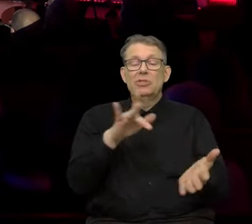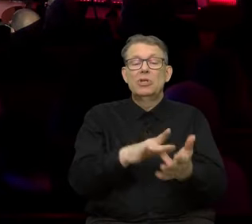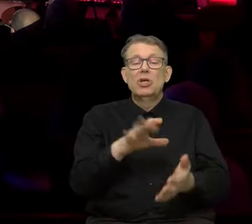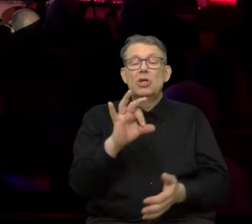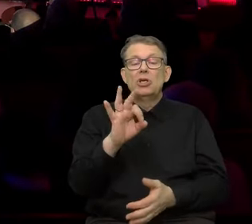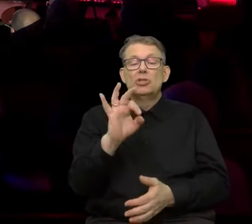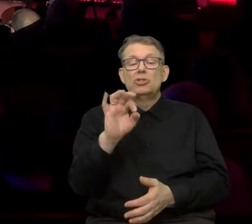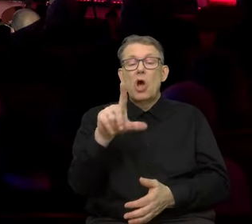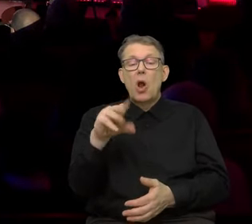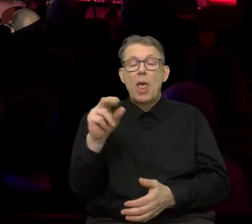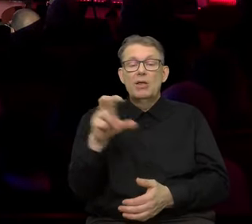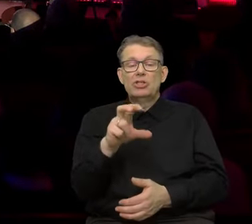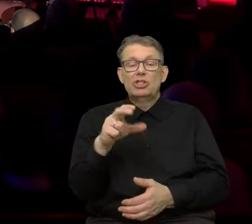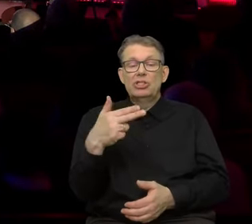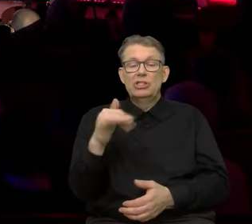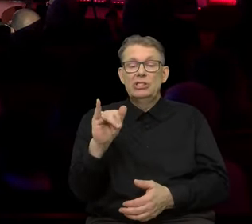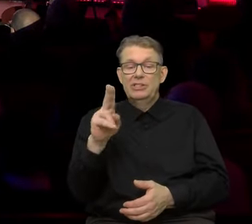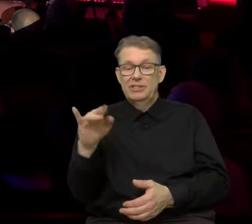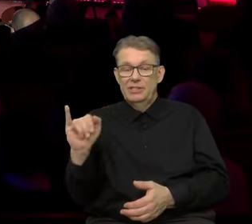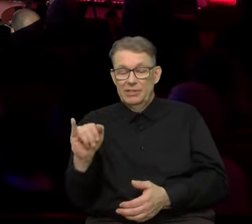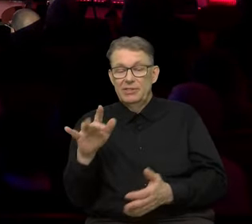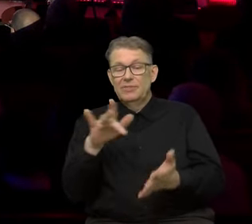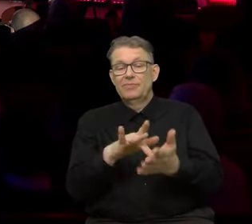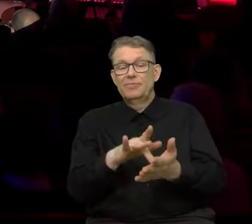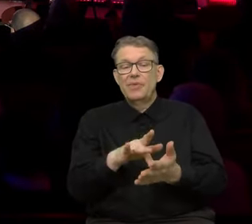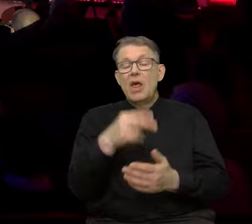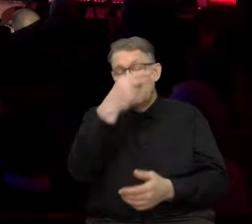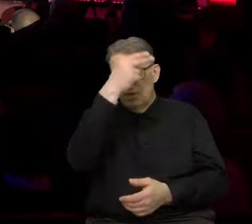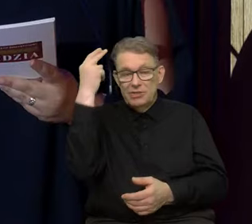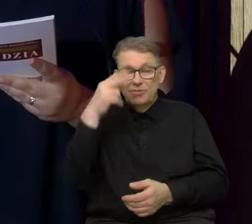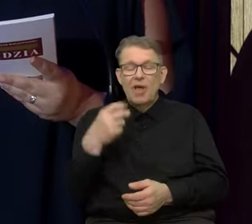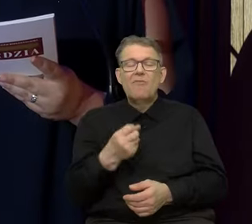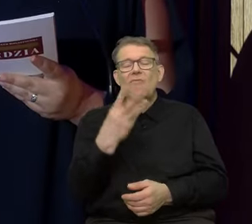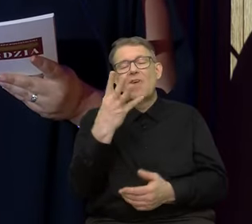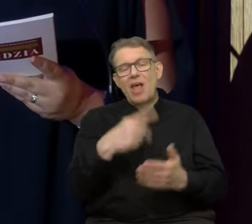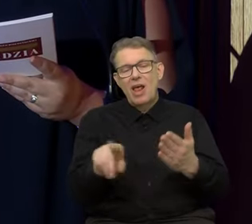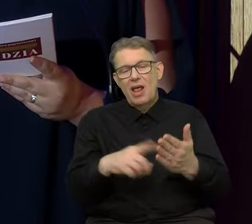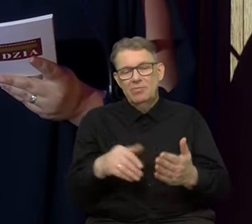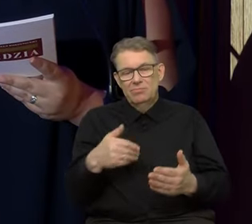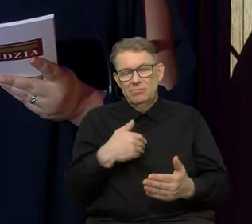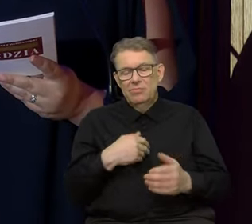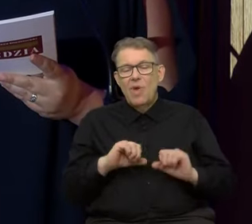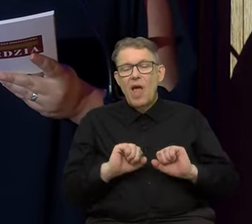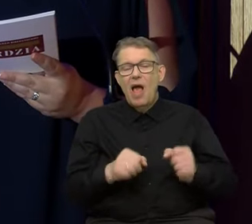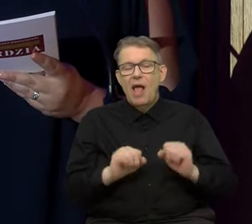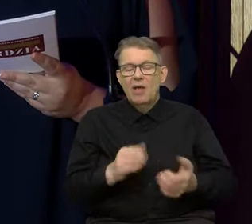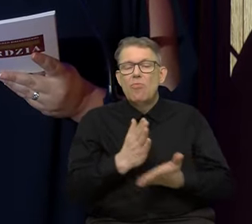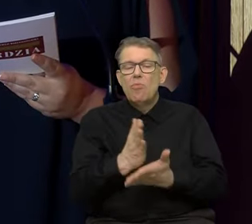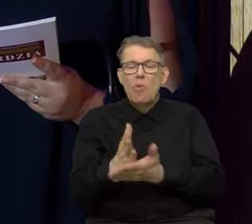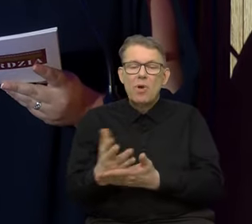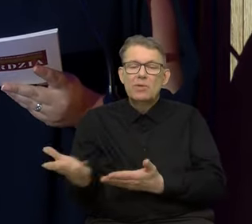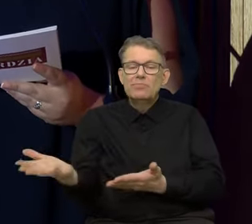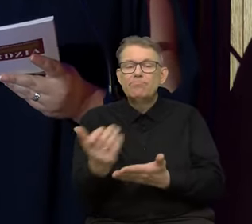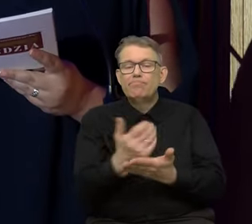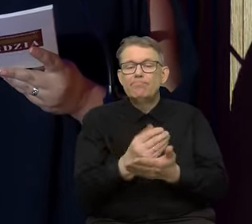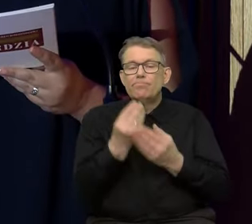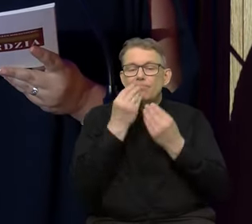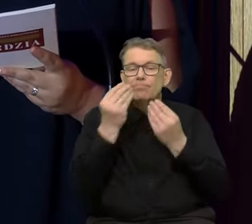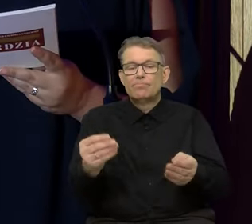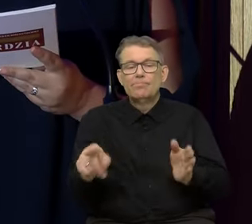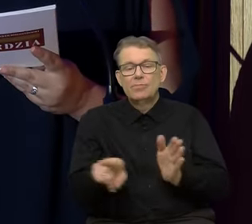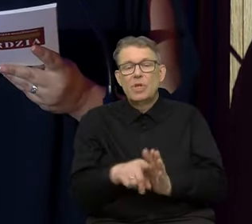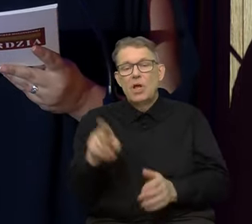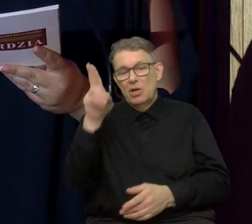Litwie. Wielokrotnie młodzież ta brała udział w akcjach pomocy potrzebującym. Zbierała dary dla